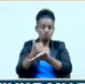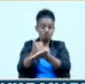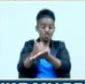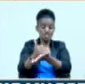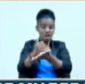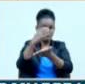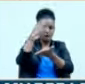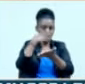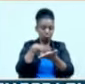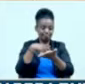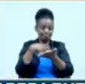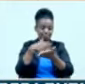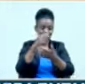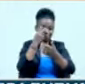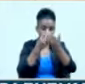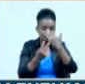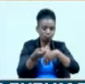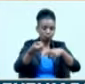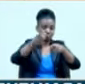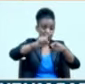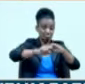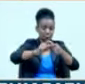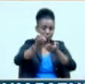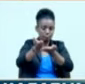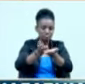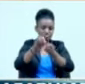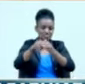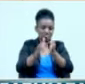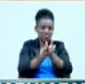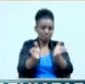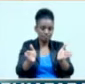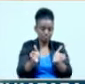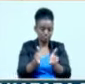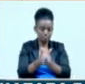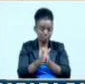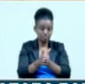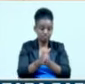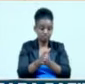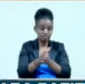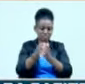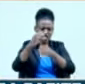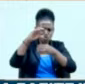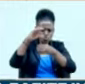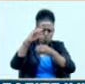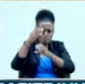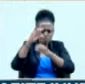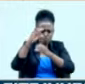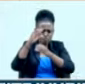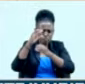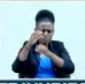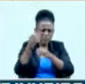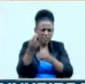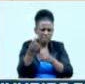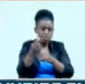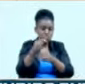serivisi. Ikindi cyerekezo ni uko dushaka kubongerera serivisi muri rusange batanga. Buriya bajyaga basuzuma bike